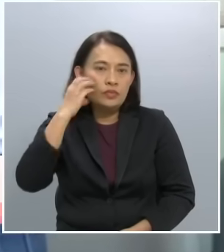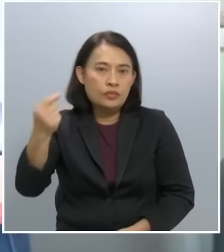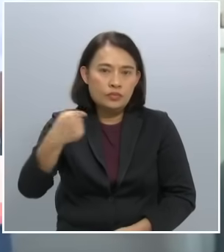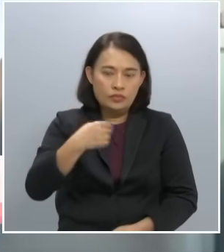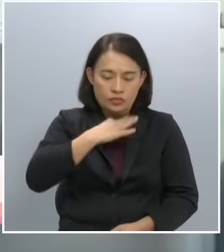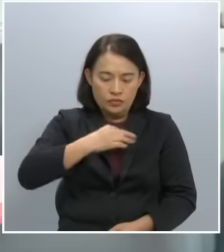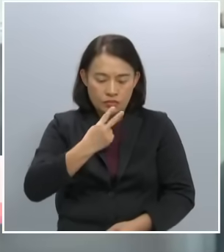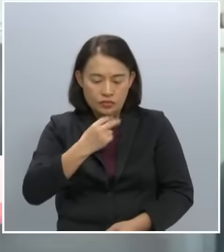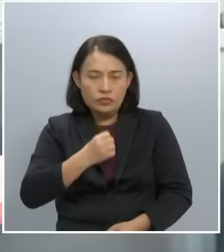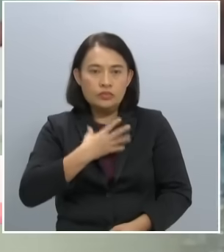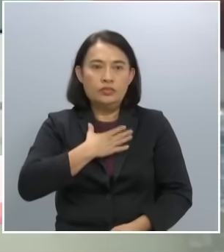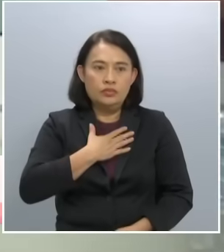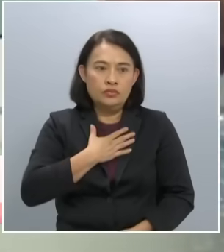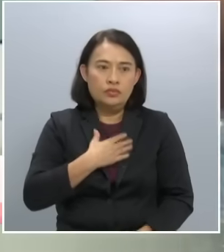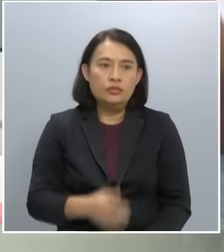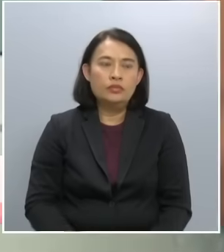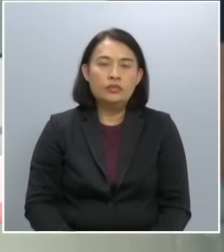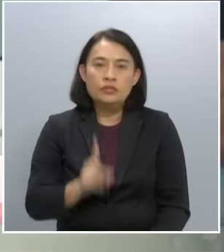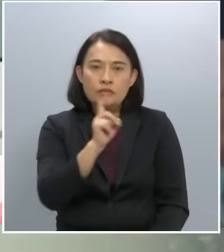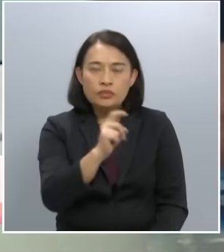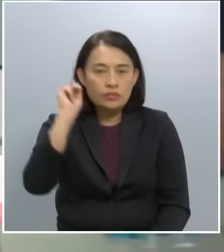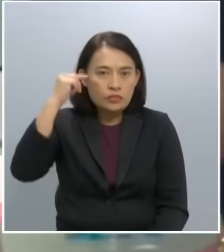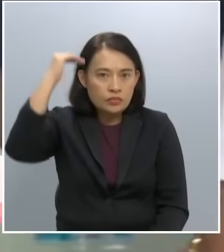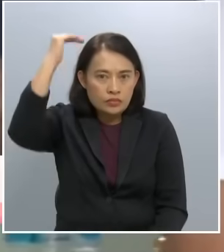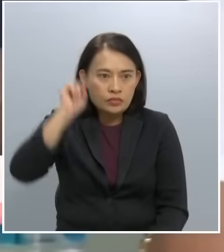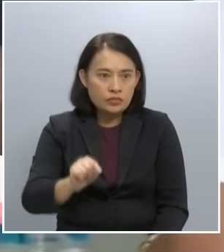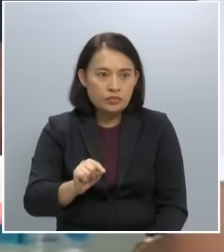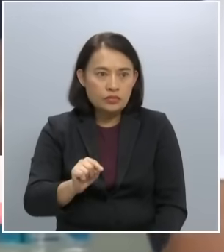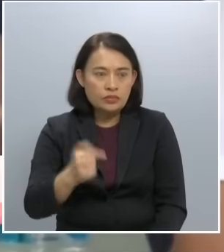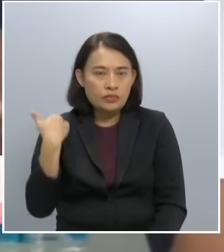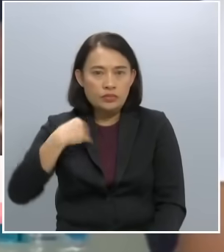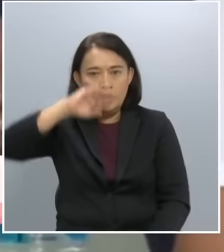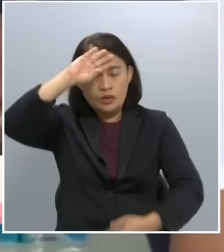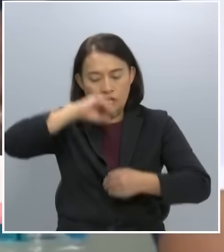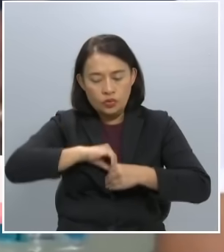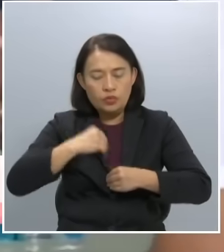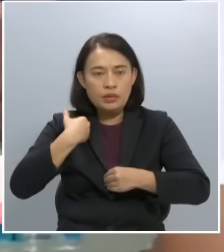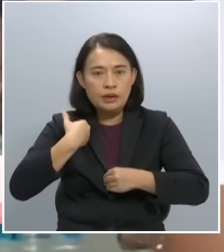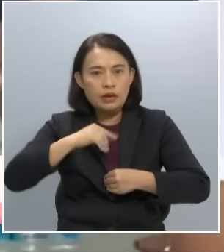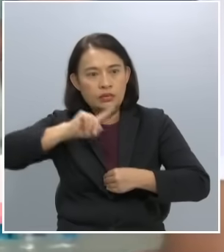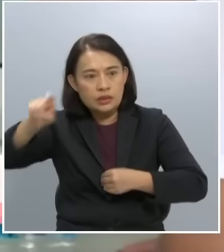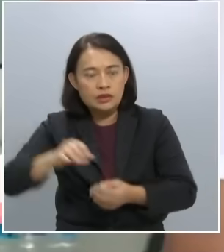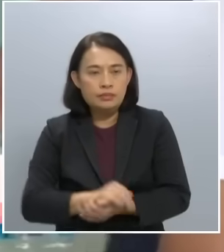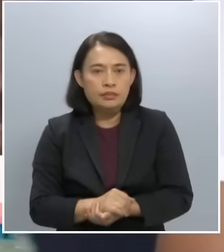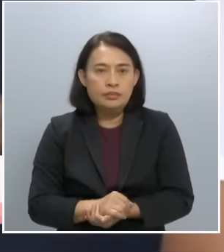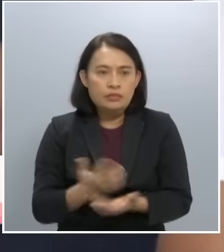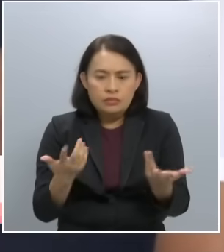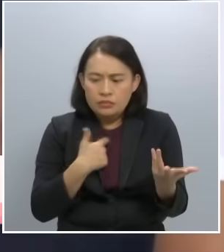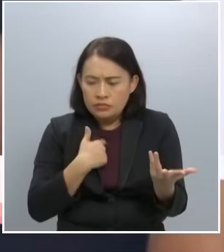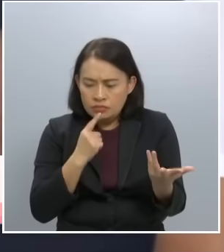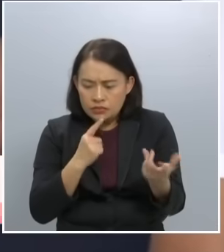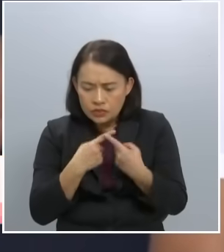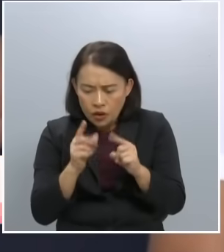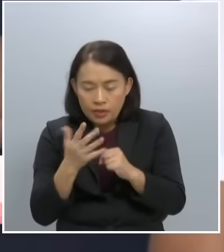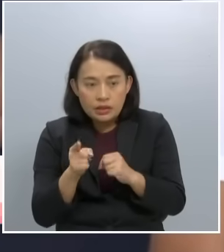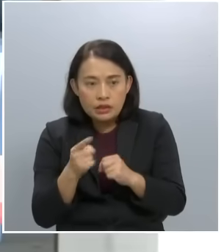ตกใจเขาถามว่าพี่สาวเนี่ยมีโรคประจำตัวหรือเปล่าซึ่งก็ไม่ได้ตอบไปว่าไม่มีนะเขอ